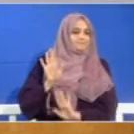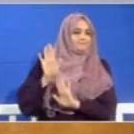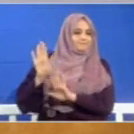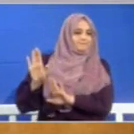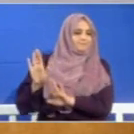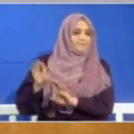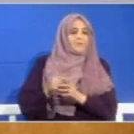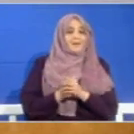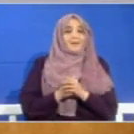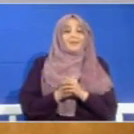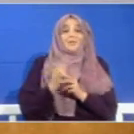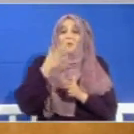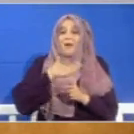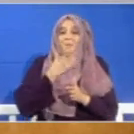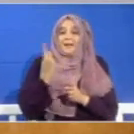يحب التواضع،